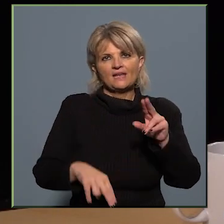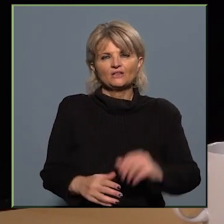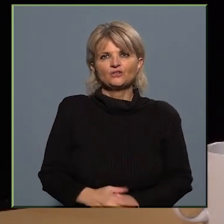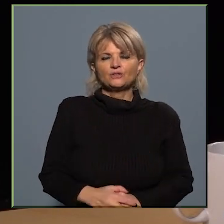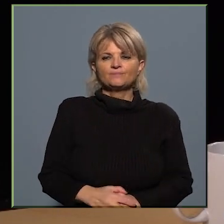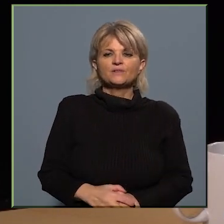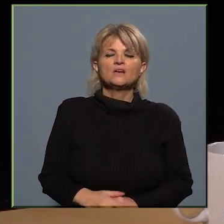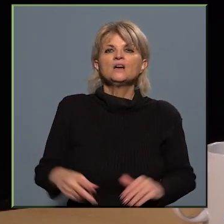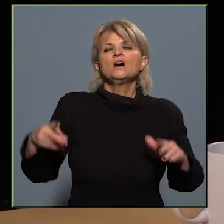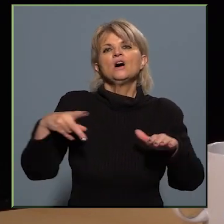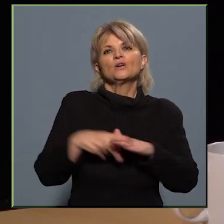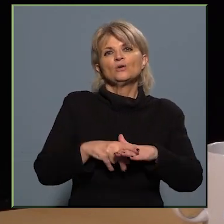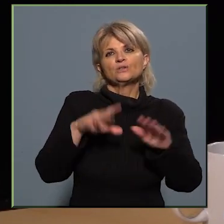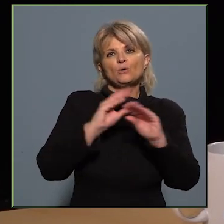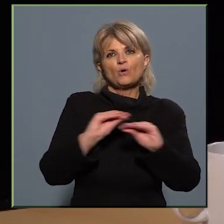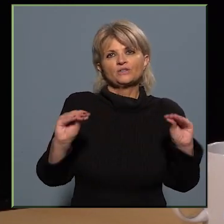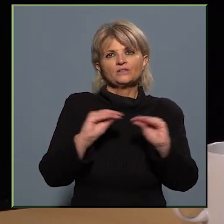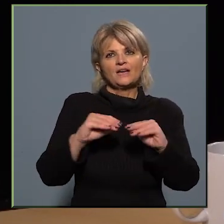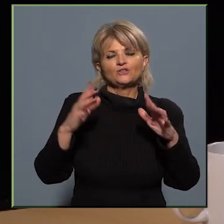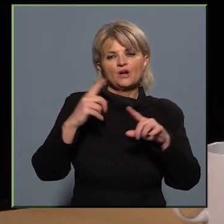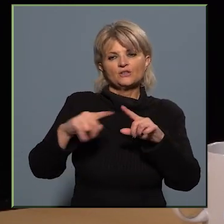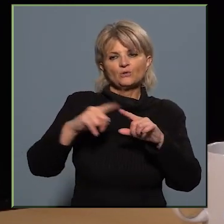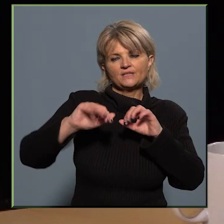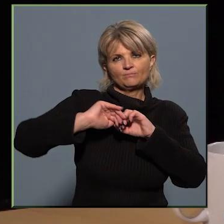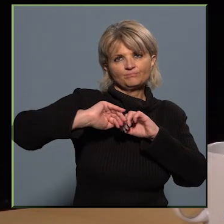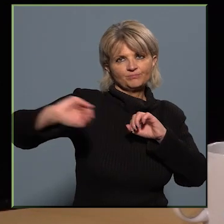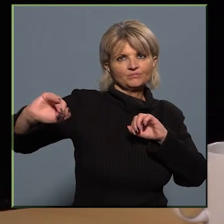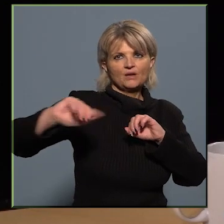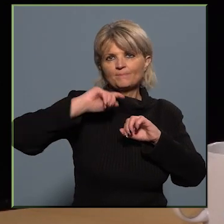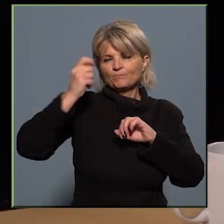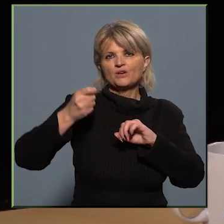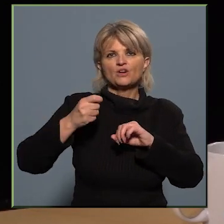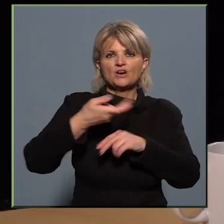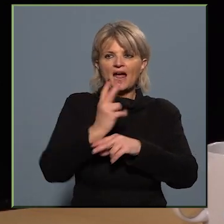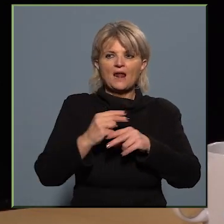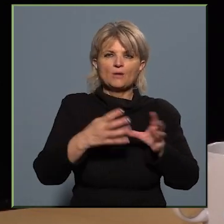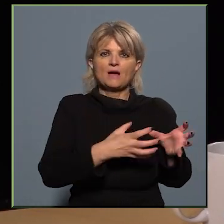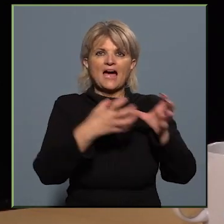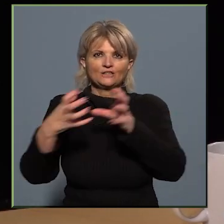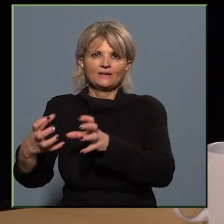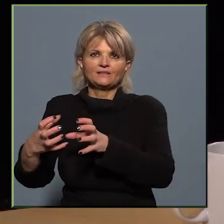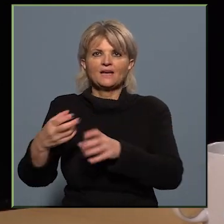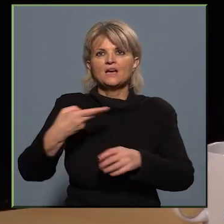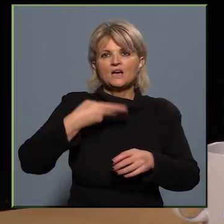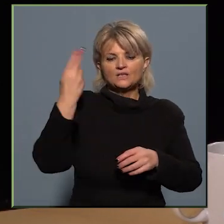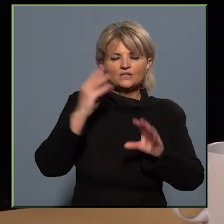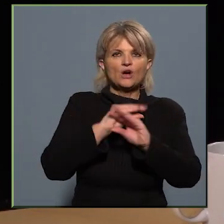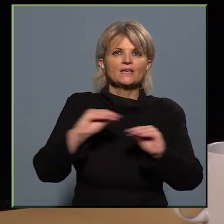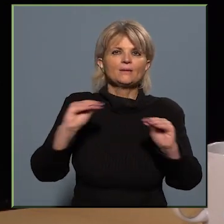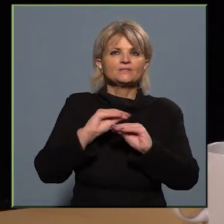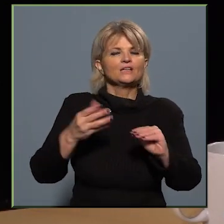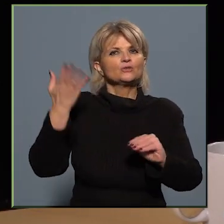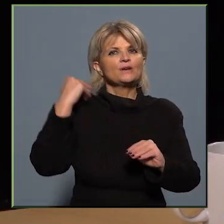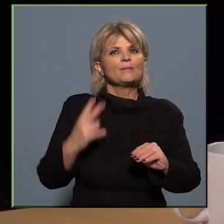tőlünk, hiszen a közoktatás jelentős része az óvoda kivételével átkerült a magyar államhoz, és a szakképzés is korábban a